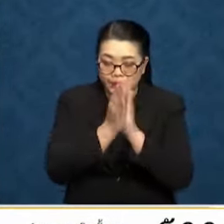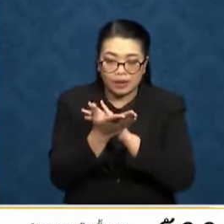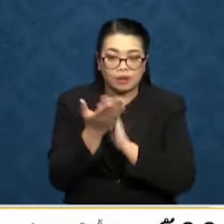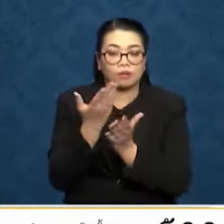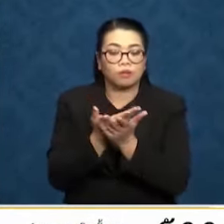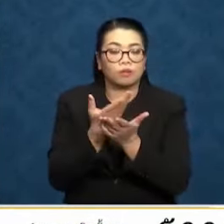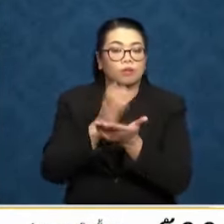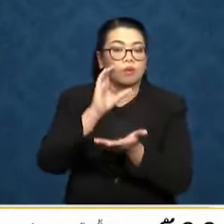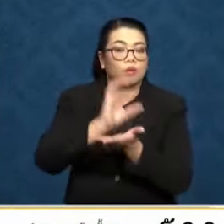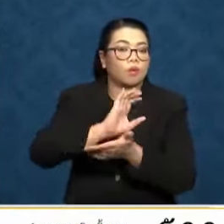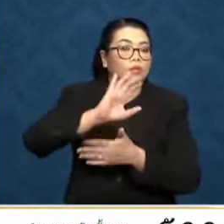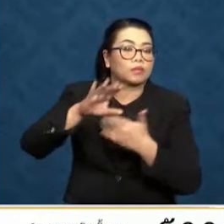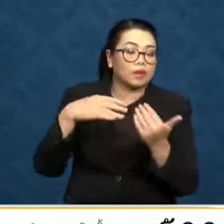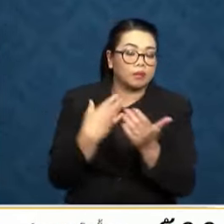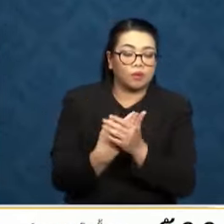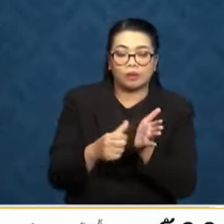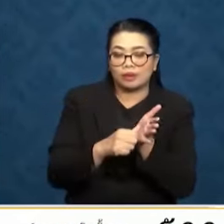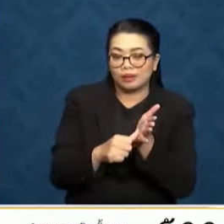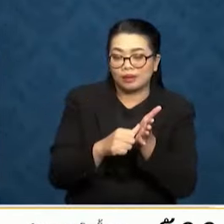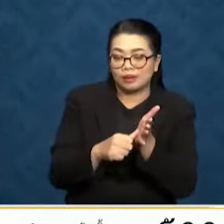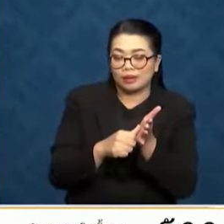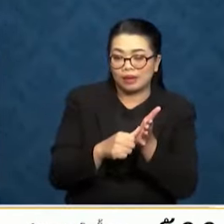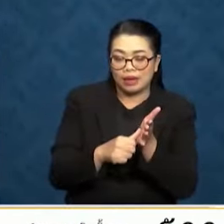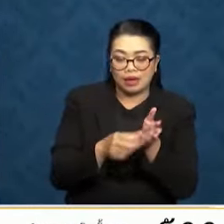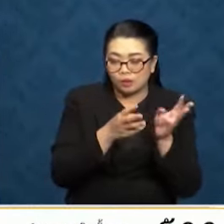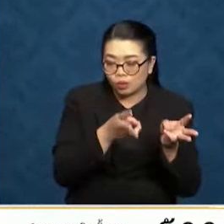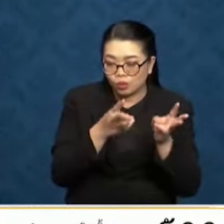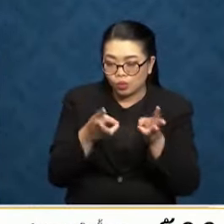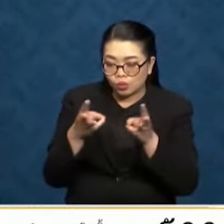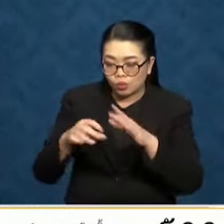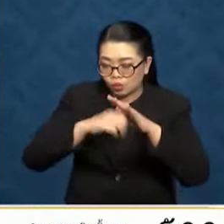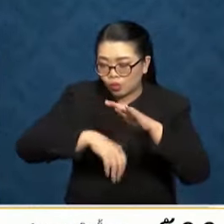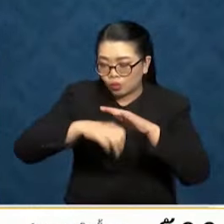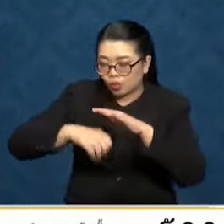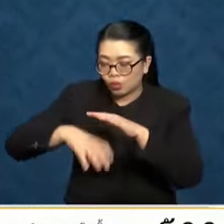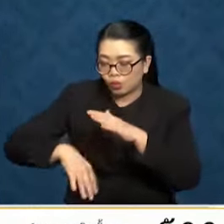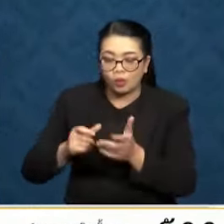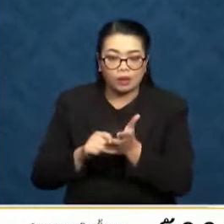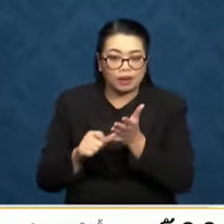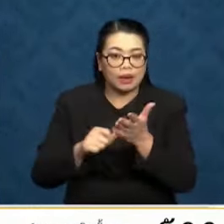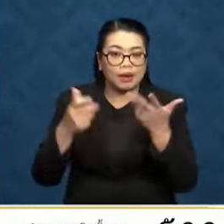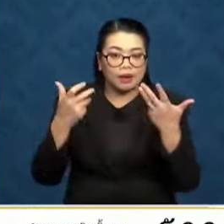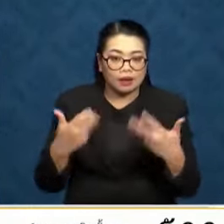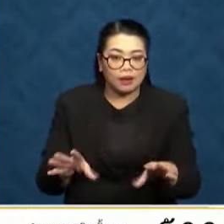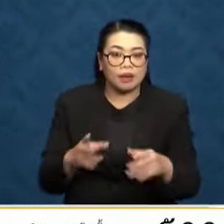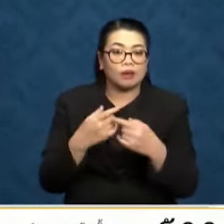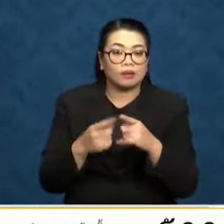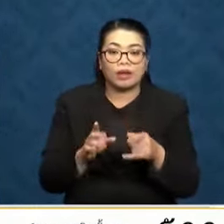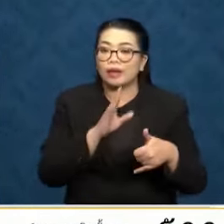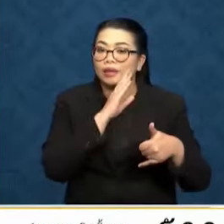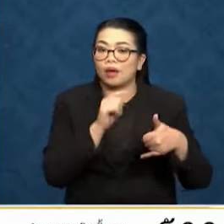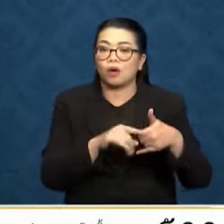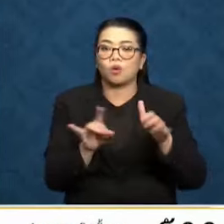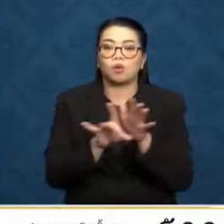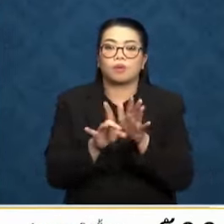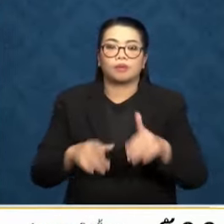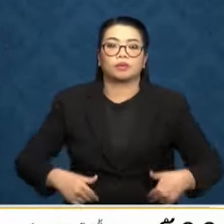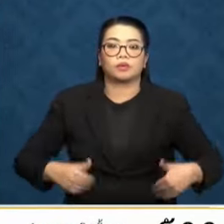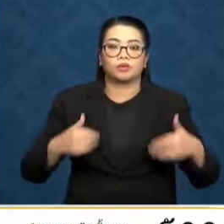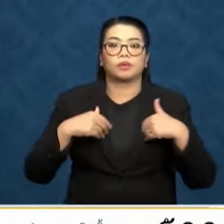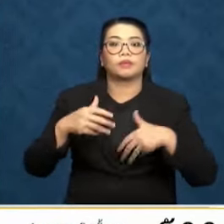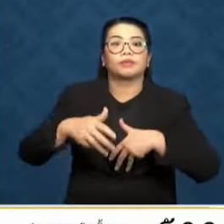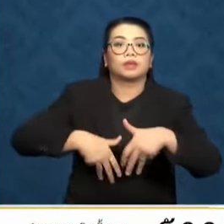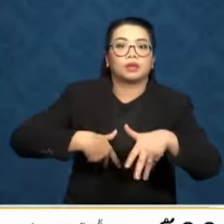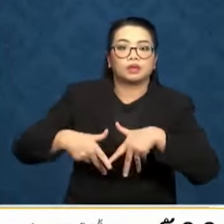ประมาณทั้งหมดแล้วแก้ไขทุกช่องโหวที่มีอยู่ในระบบงบประมาณแล้วนะคะแต่คุณภาพชีวิตของประชา